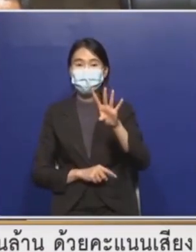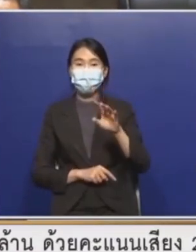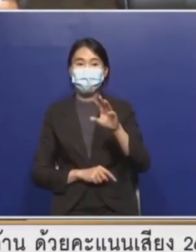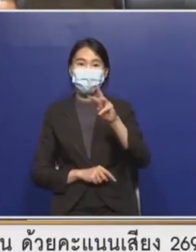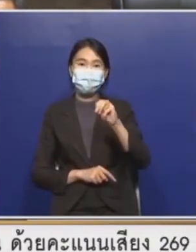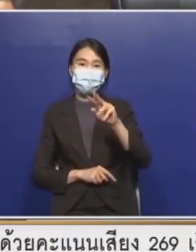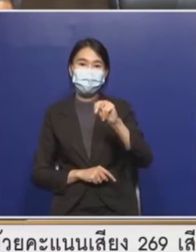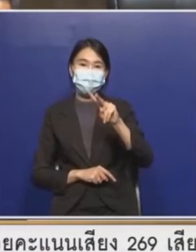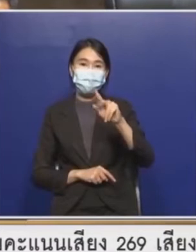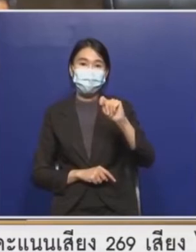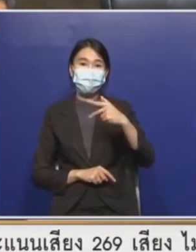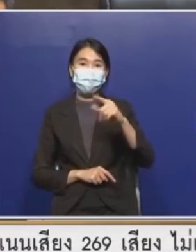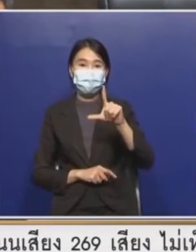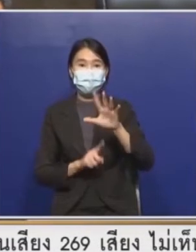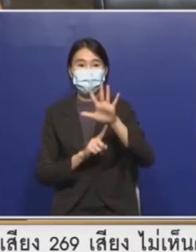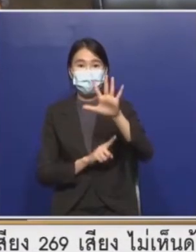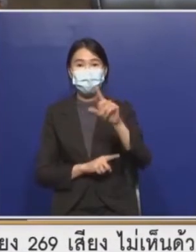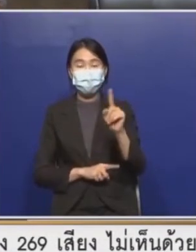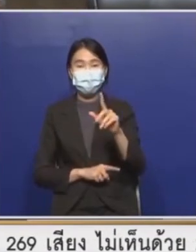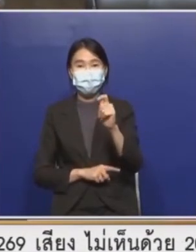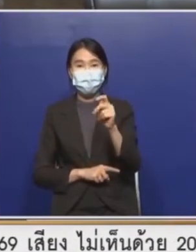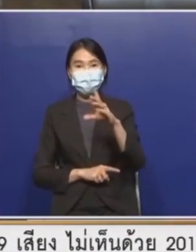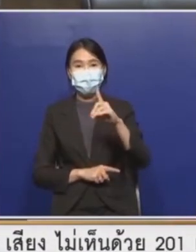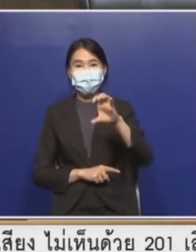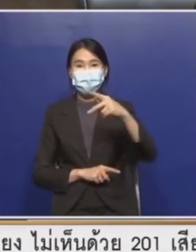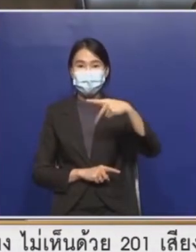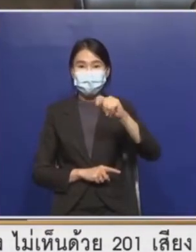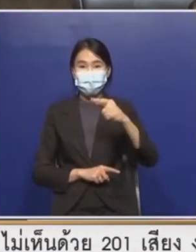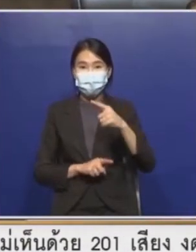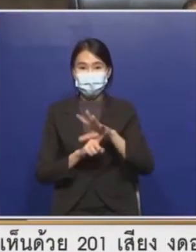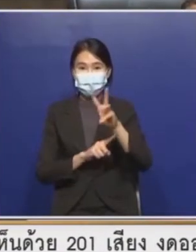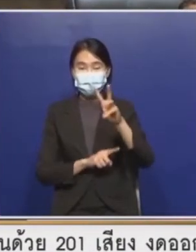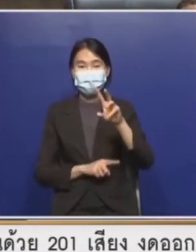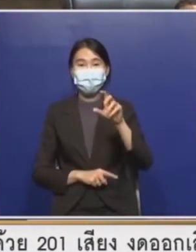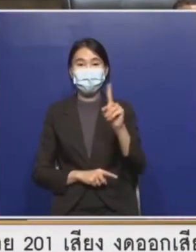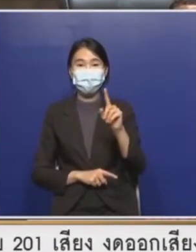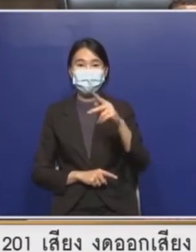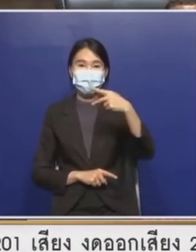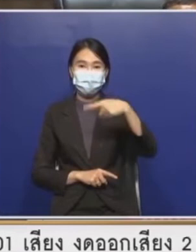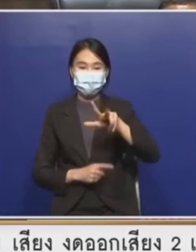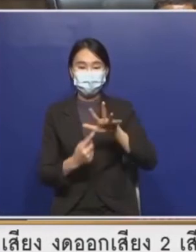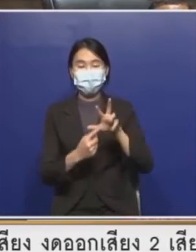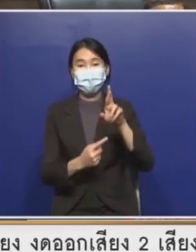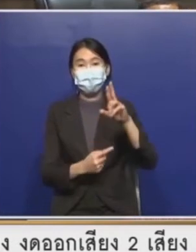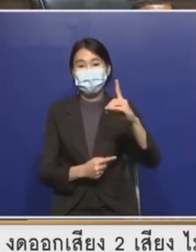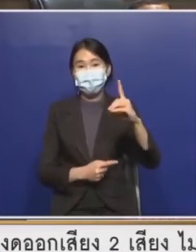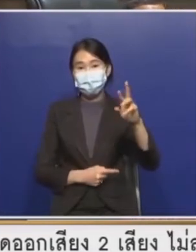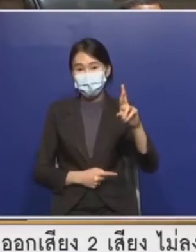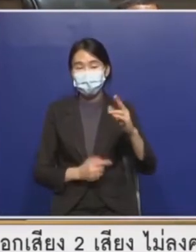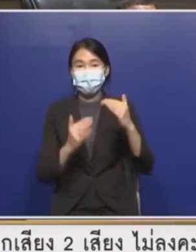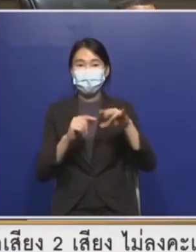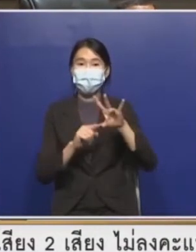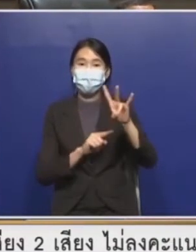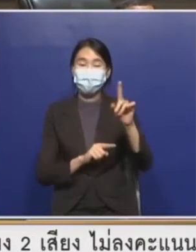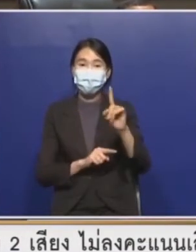นโพคาย5สสอดิพงษ์ทิติพิทยา6สสพระดอนปิศนานันทกุล7ส